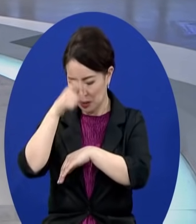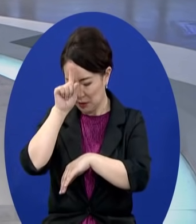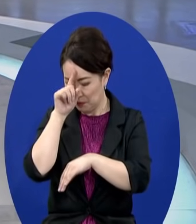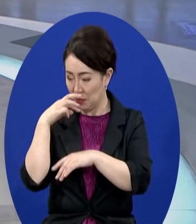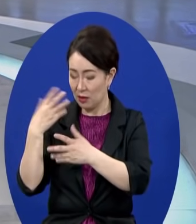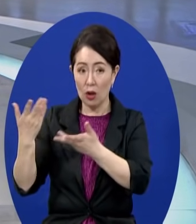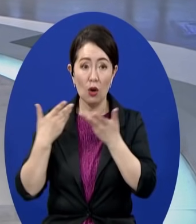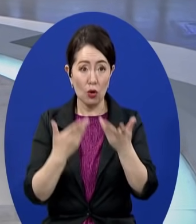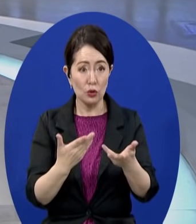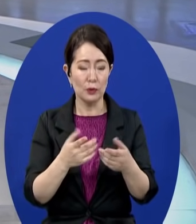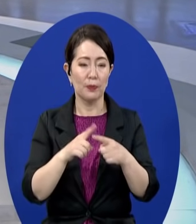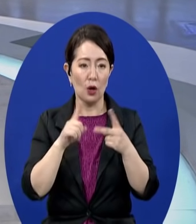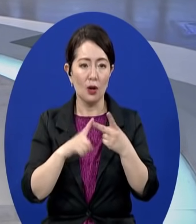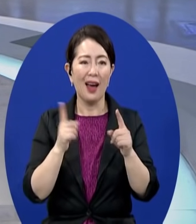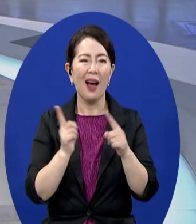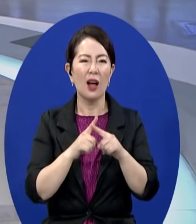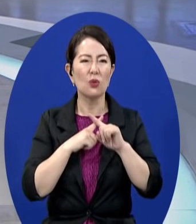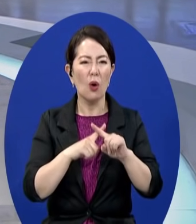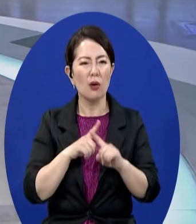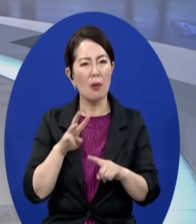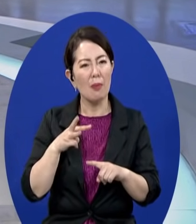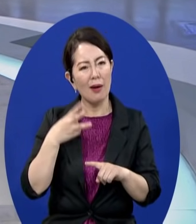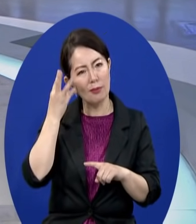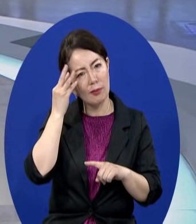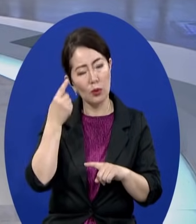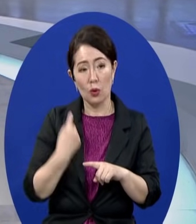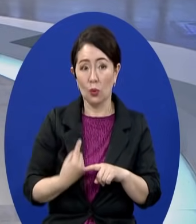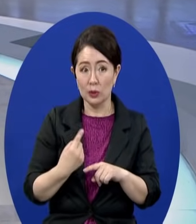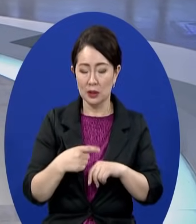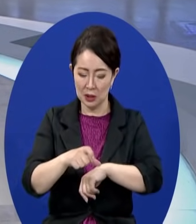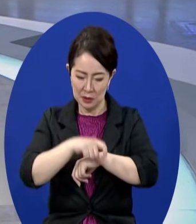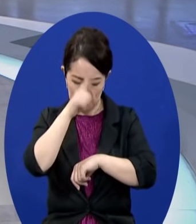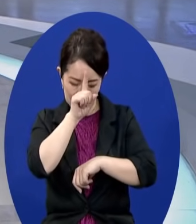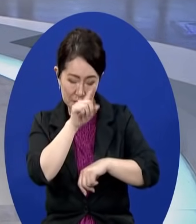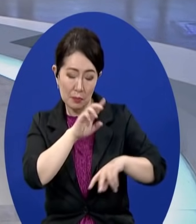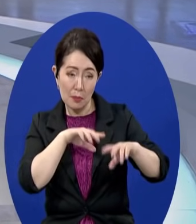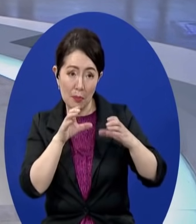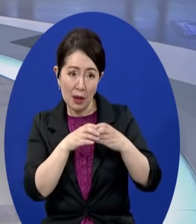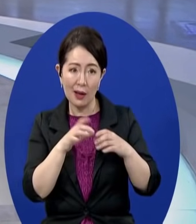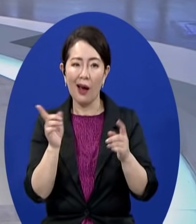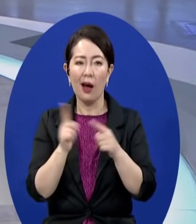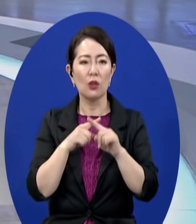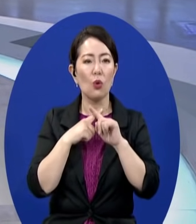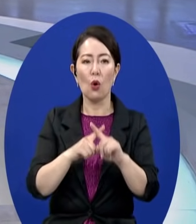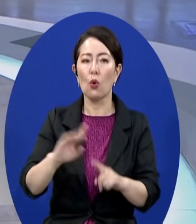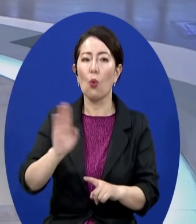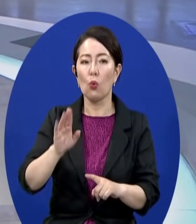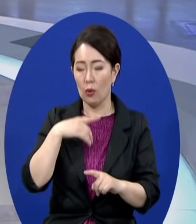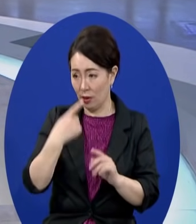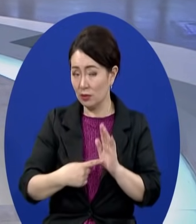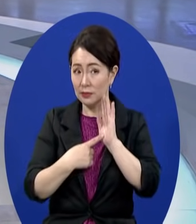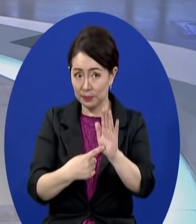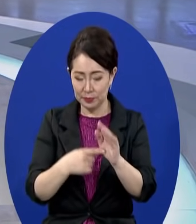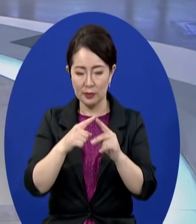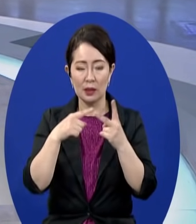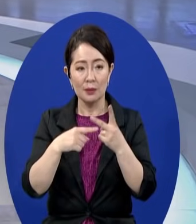талаар бол одоо хатуу үйлөрөө тогтоох болов яах вэ гэсэн ийм хүлээлт байх шиг байна. Эрдэмтийн багийн хувьд бол хатуу үйлөрөө тогтоохгүй гэсэн ийм байр суурийг илэрхийлж байгаа. Засгийн